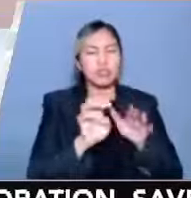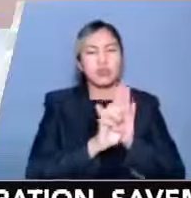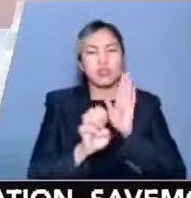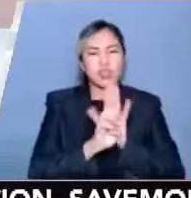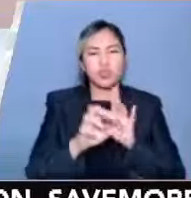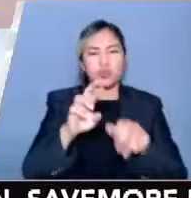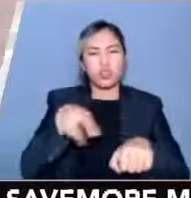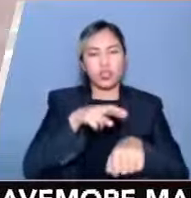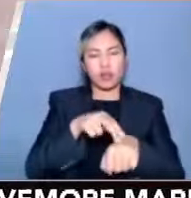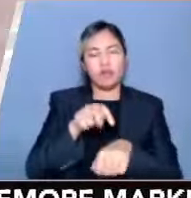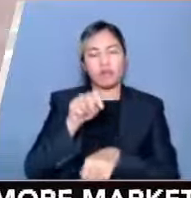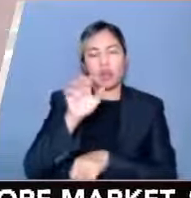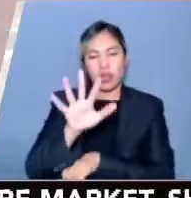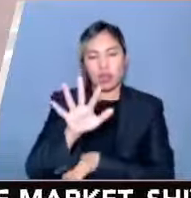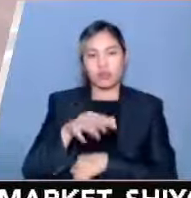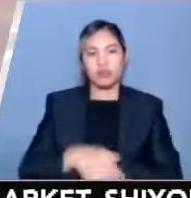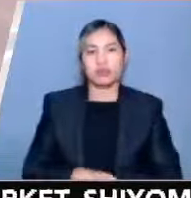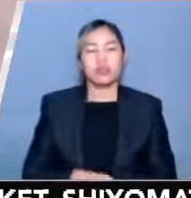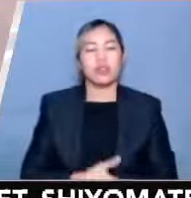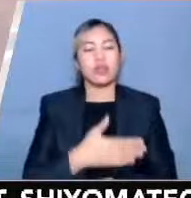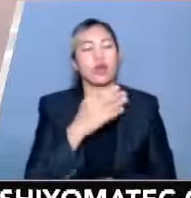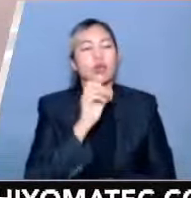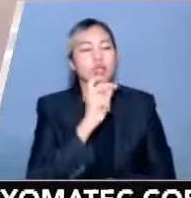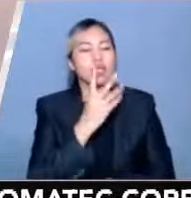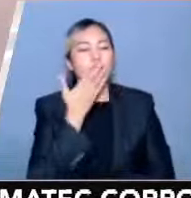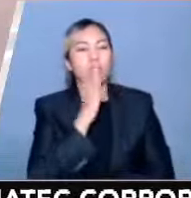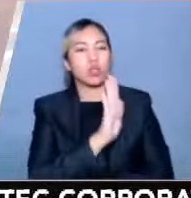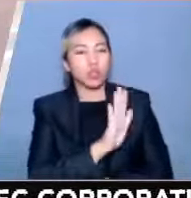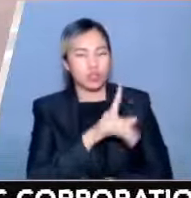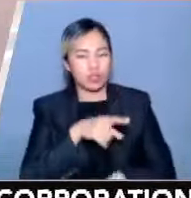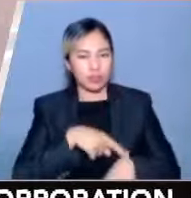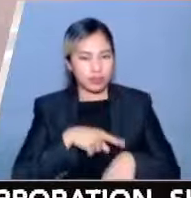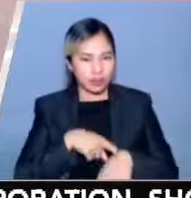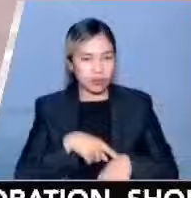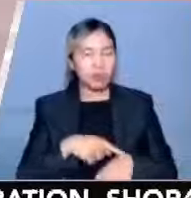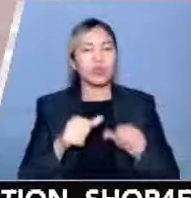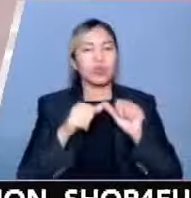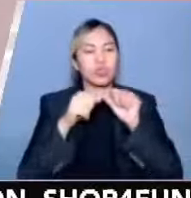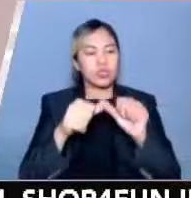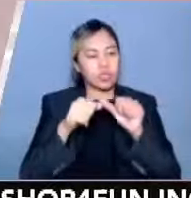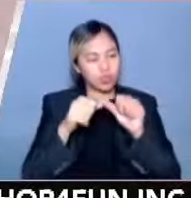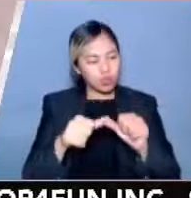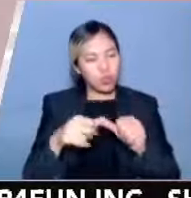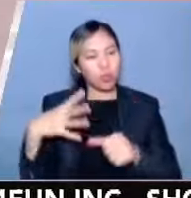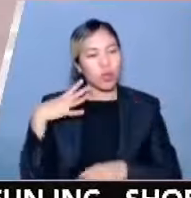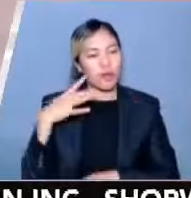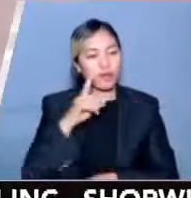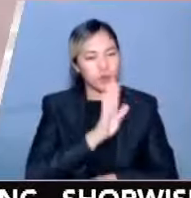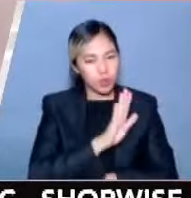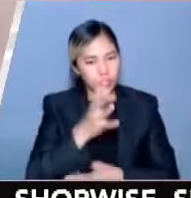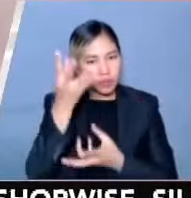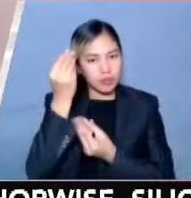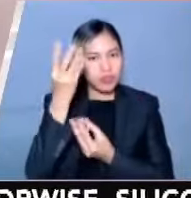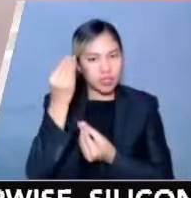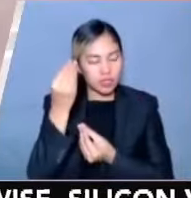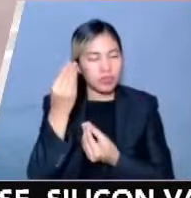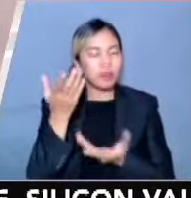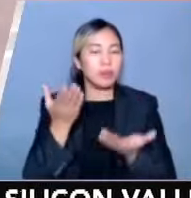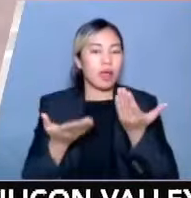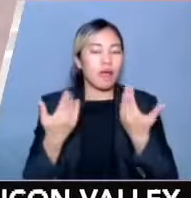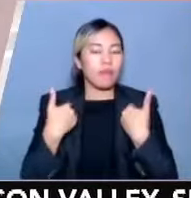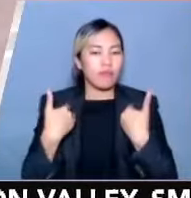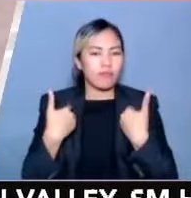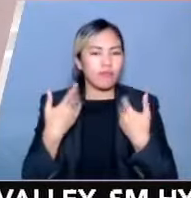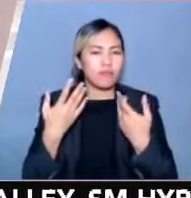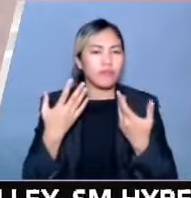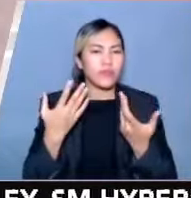maraming salamat po sa oras na ibinahagi niyo po sa Balitang Hali. Patuloy po kami tututok sa balitang ito at may libre po kayong access sa amin